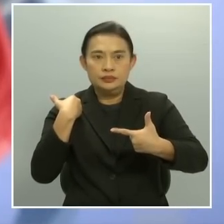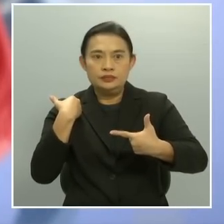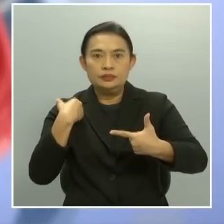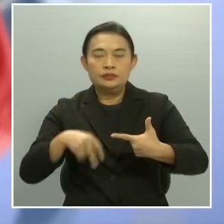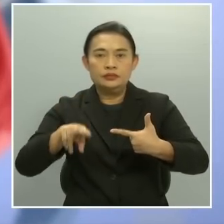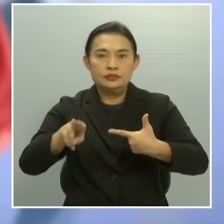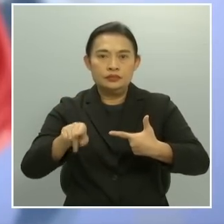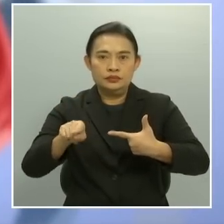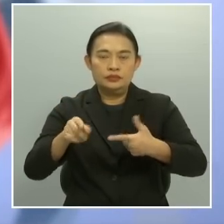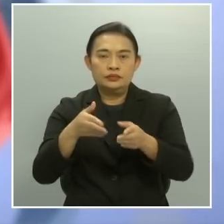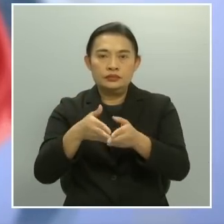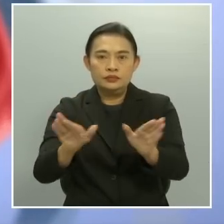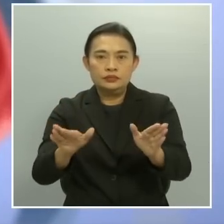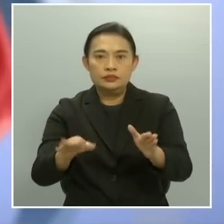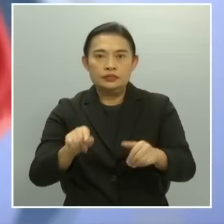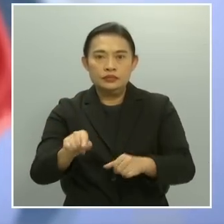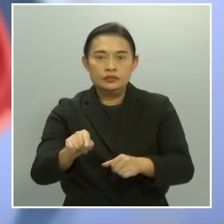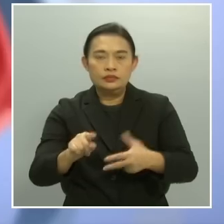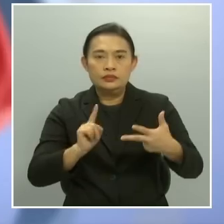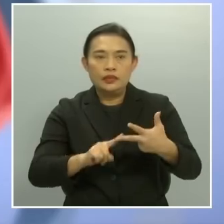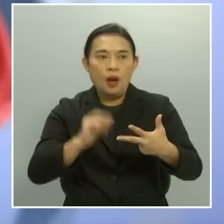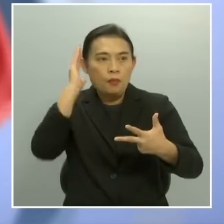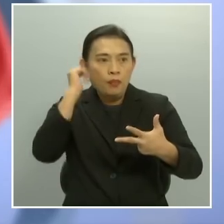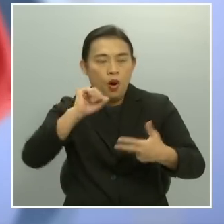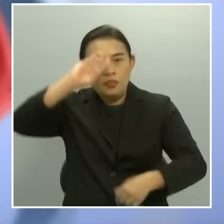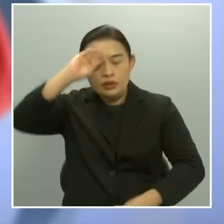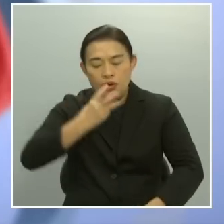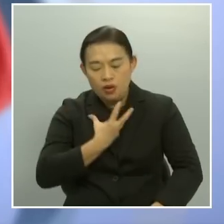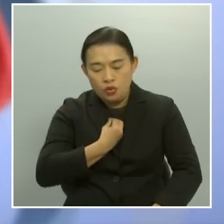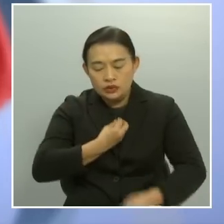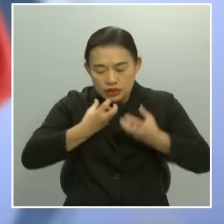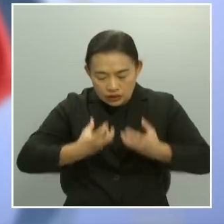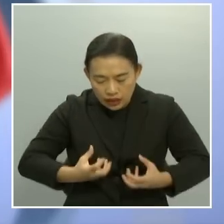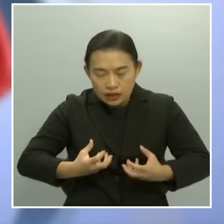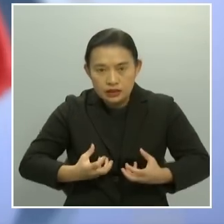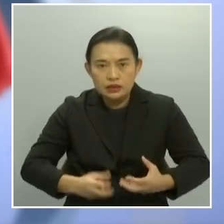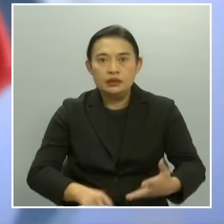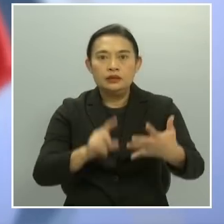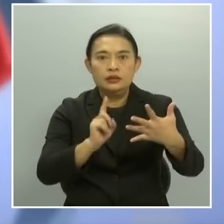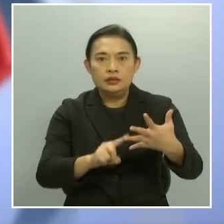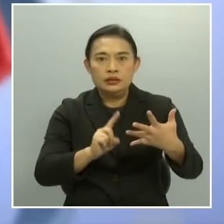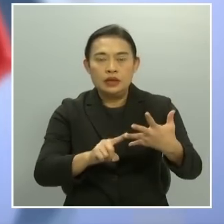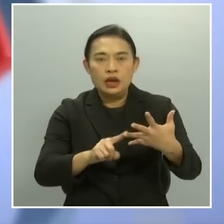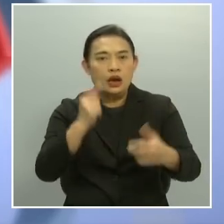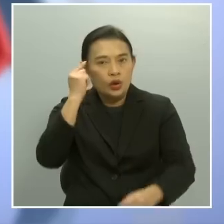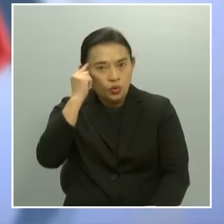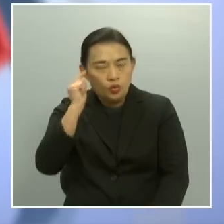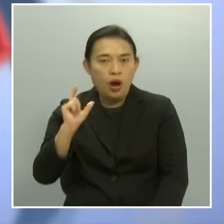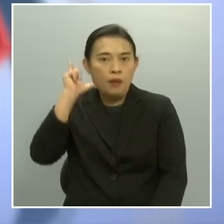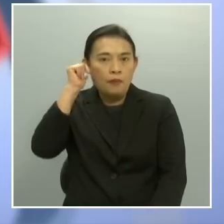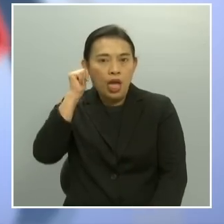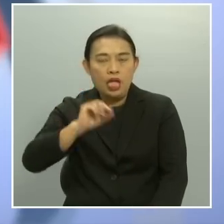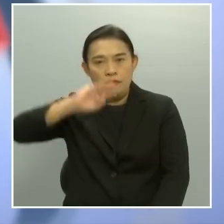แฟนที่เลิกลากันไปคุณพ่อป่วยเป็นโรคหัวใจขั้นรุนแรงแล้วล่าสุดคุณไอซ์เพิ่งจะทราบว่าคุณแม่เนี่ยป่วยเป็นมะเร็งที่ตับ